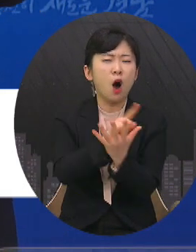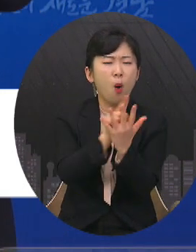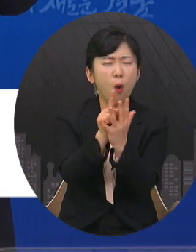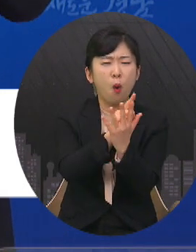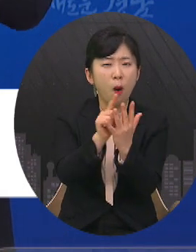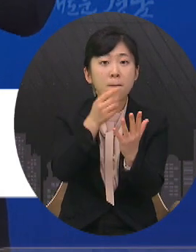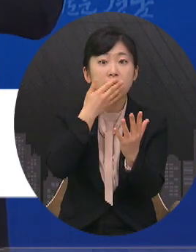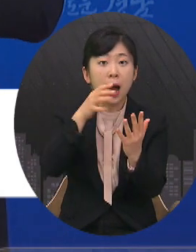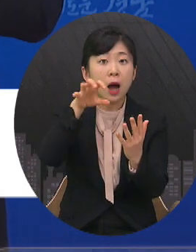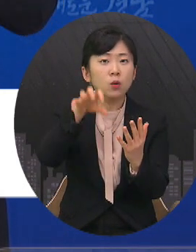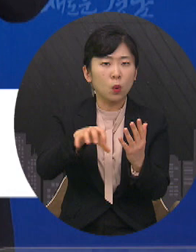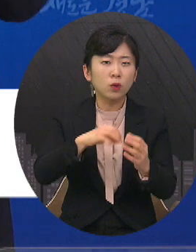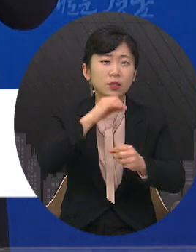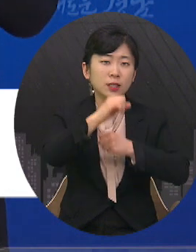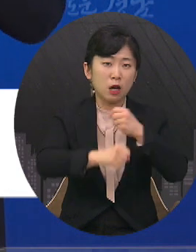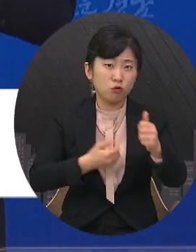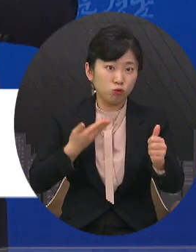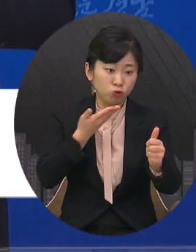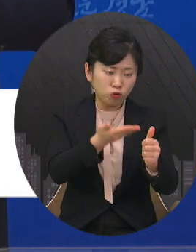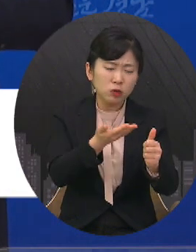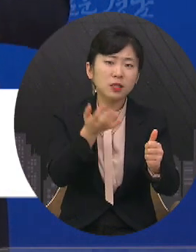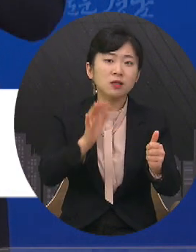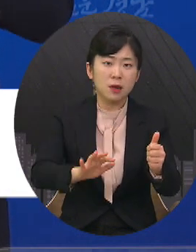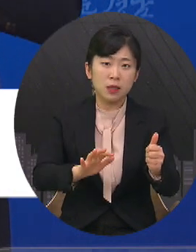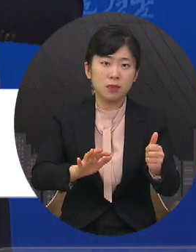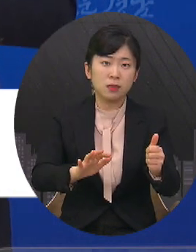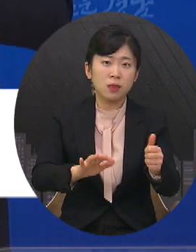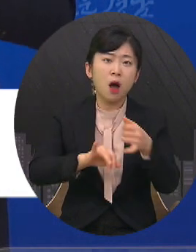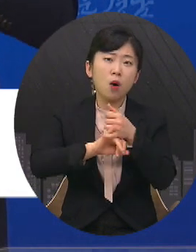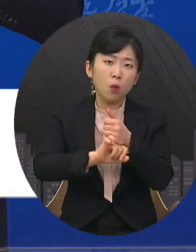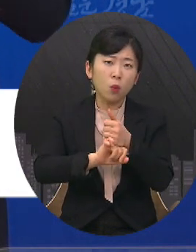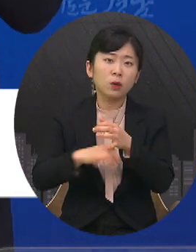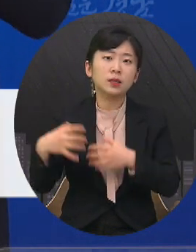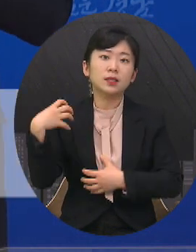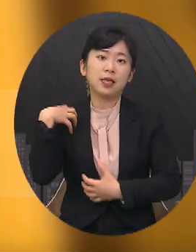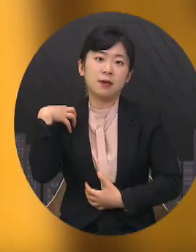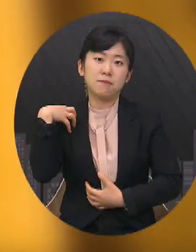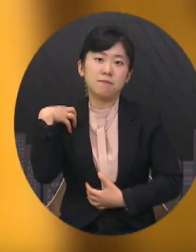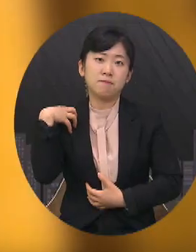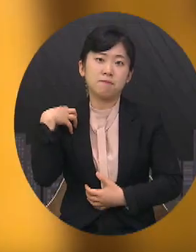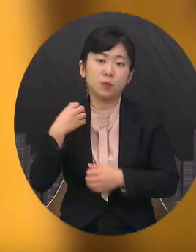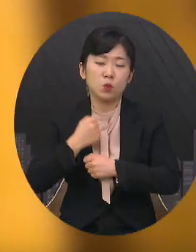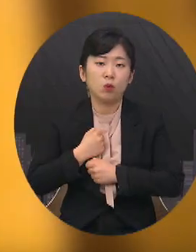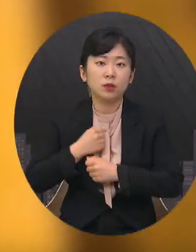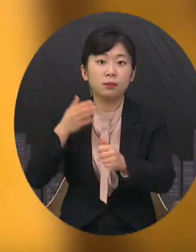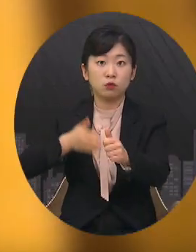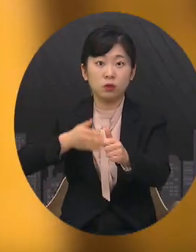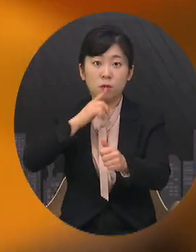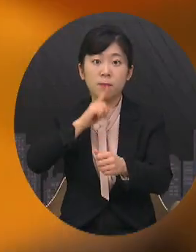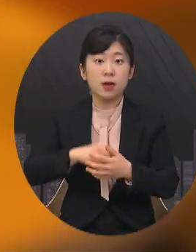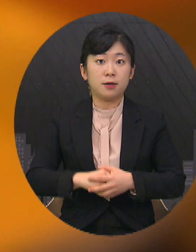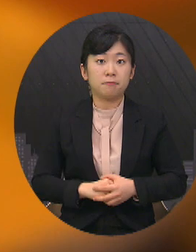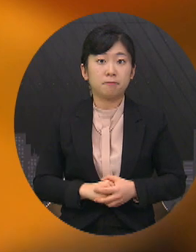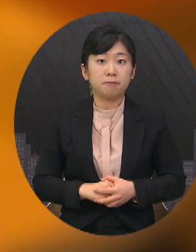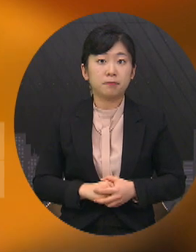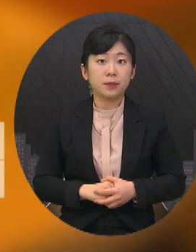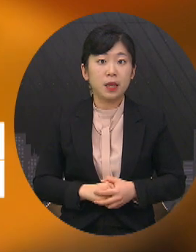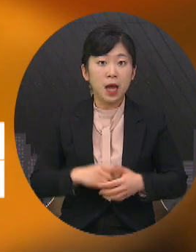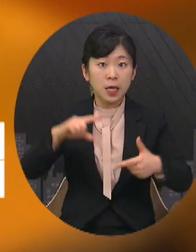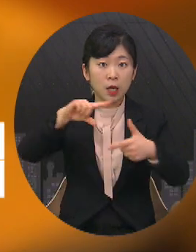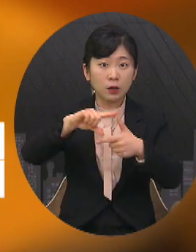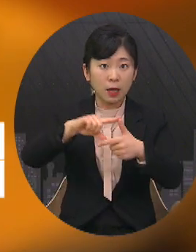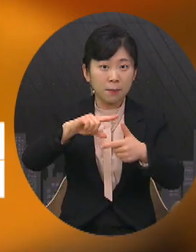는 자율과 책임의 기발한 철저한 방역 수칙 준수를 당부드립니다 경상남도는 감염자